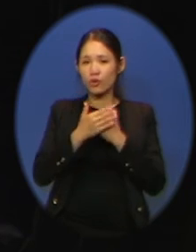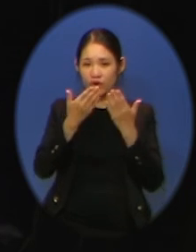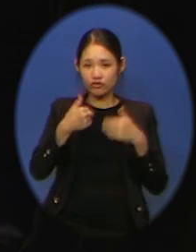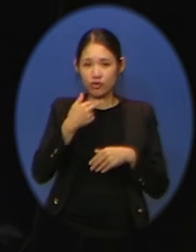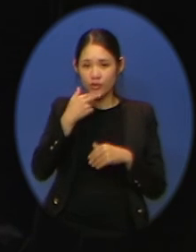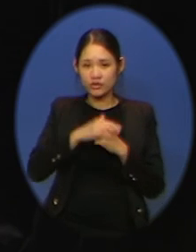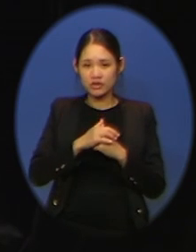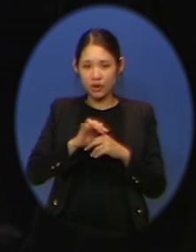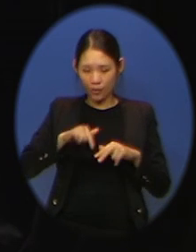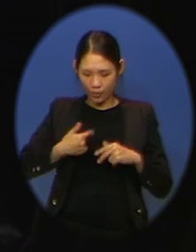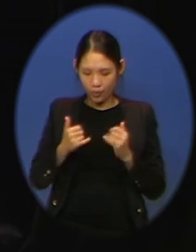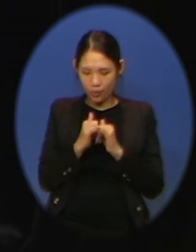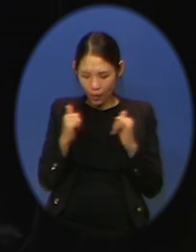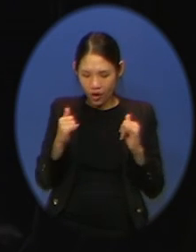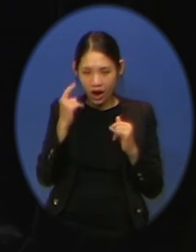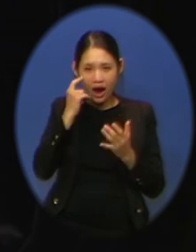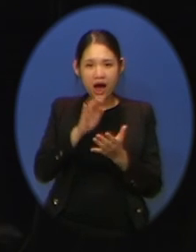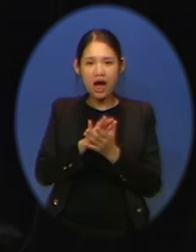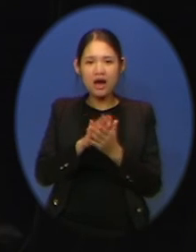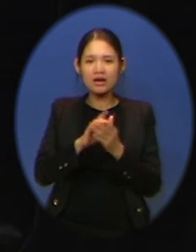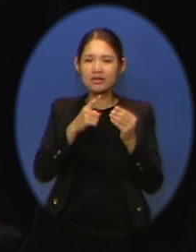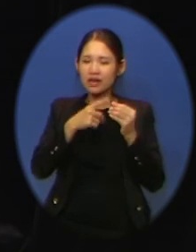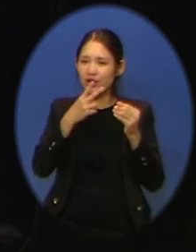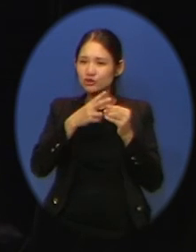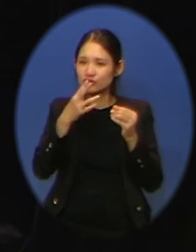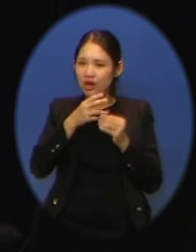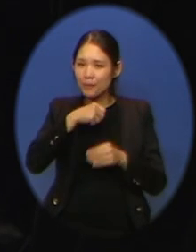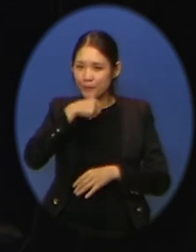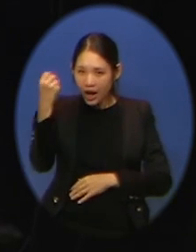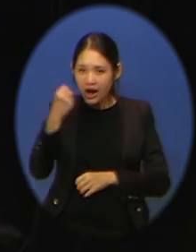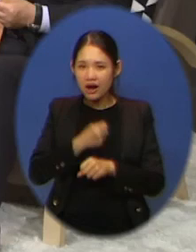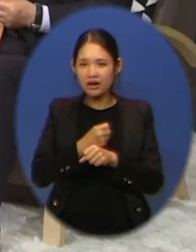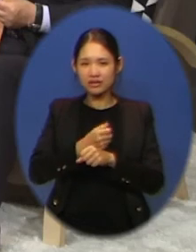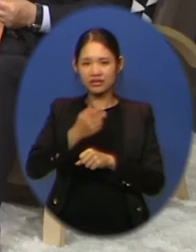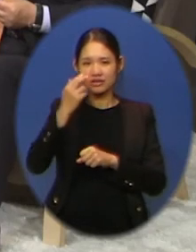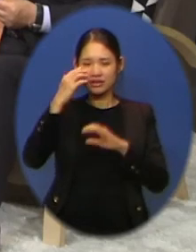힘으로 삼선까지 하셔서 지금 보고를 위해서 일하시는